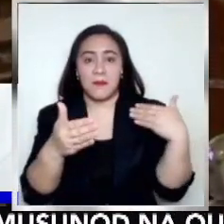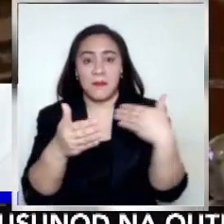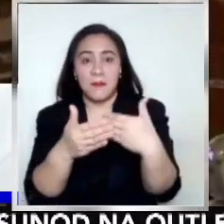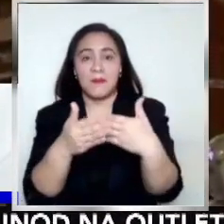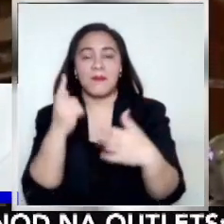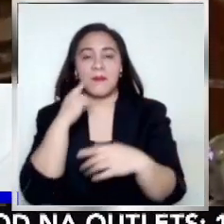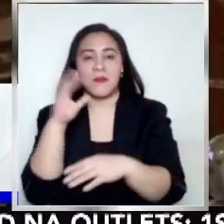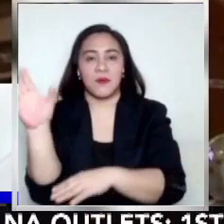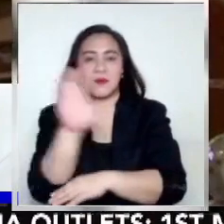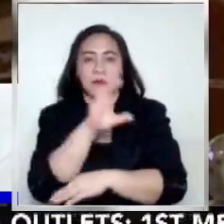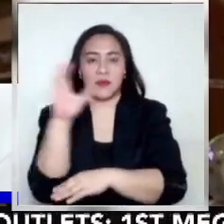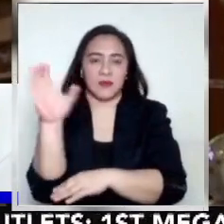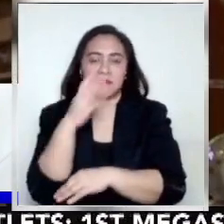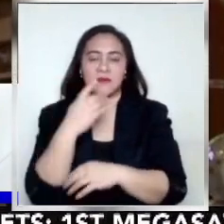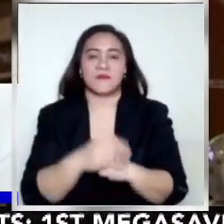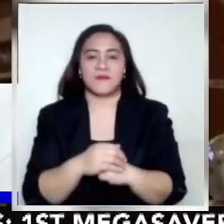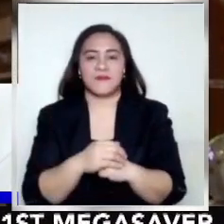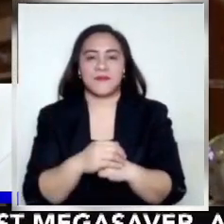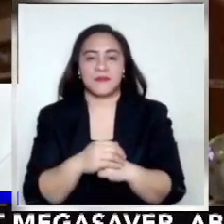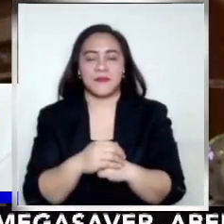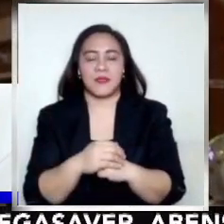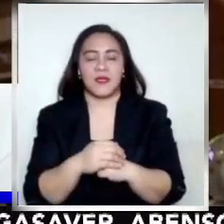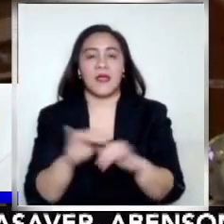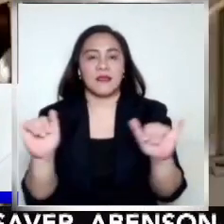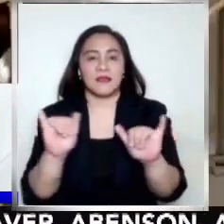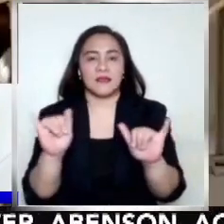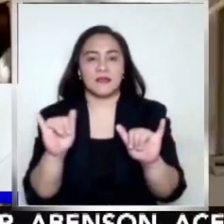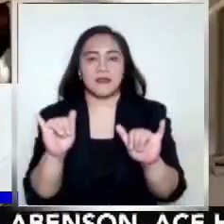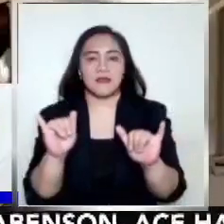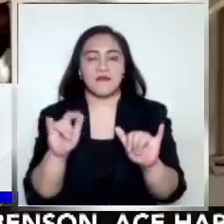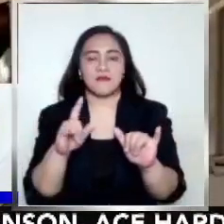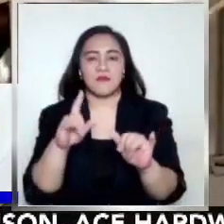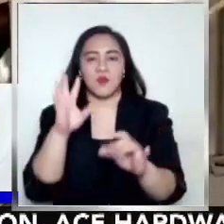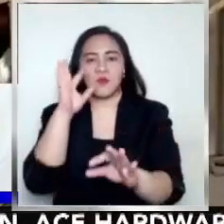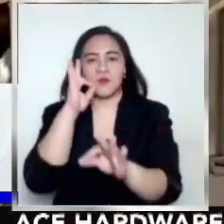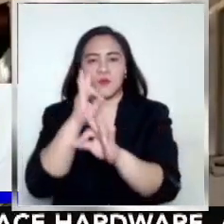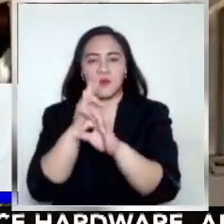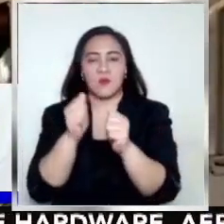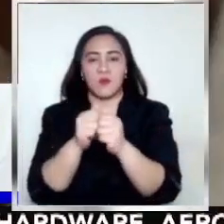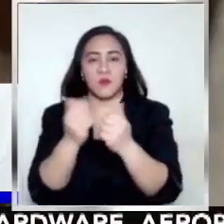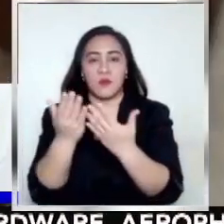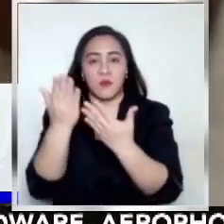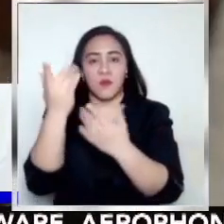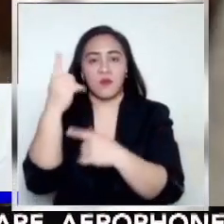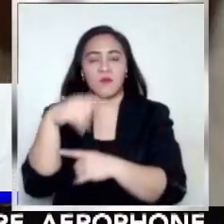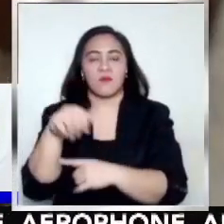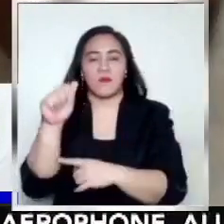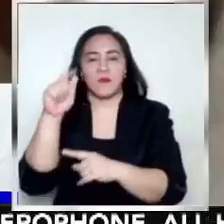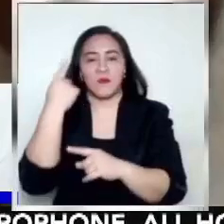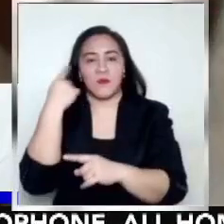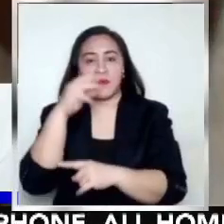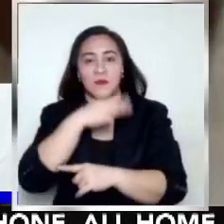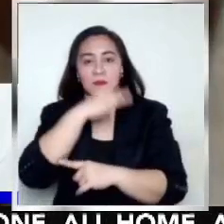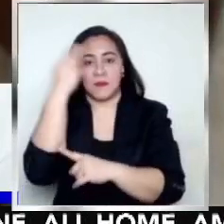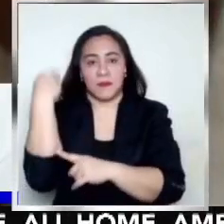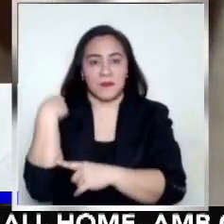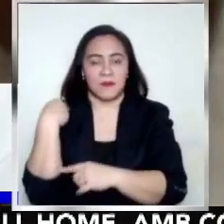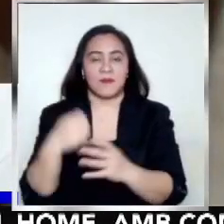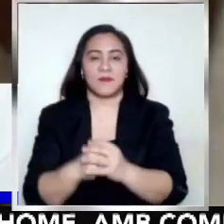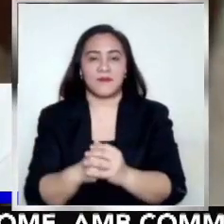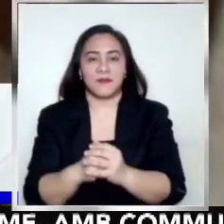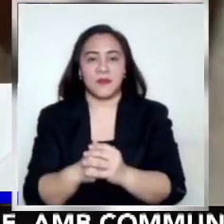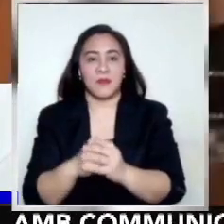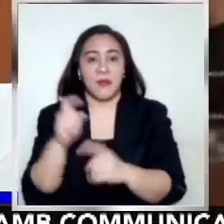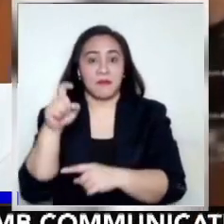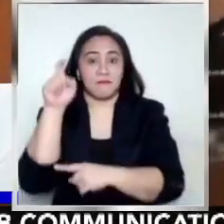is also our devotion sa ating mahal na ina. Kahit naman mas maluwag na ang protocols, mandatory pa rin ang pag-face mask sa loob